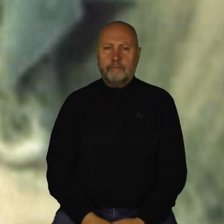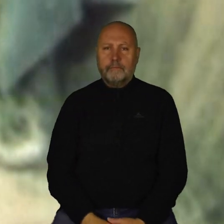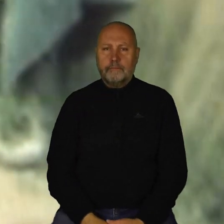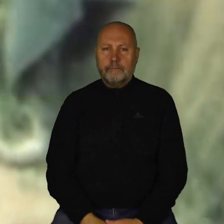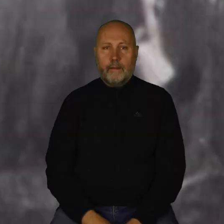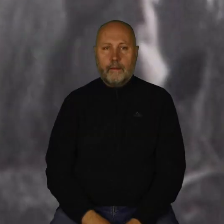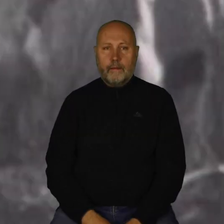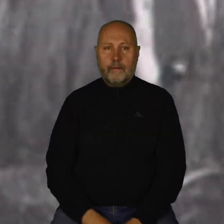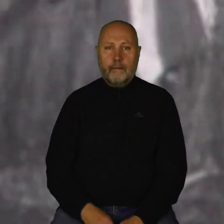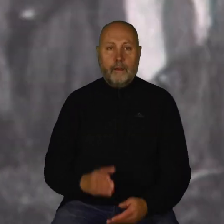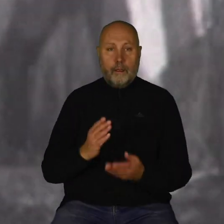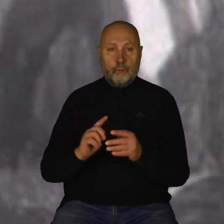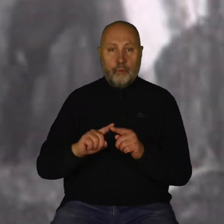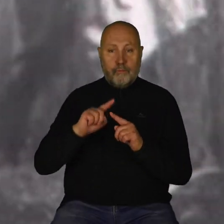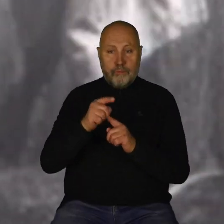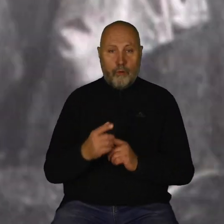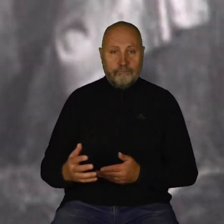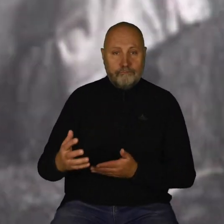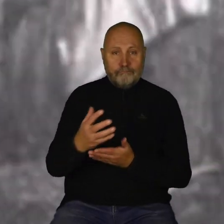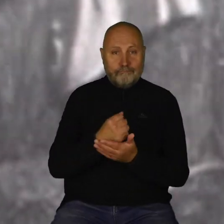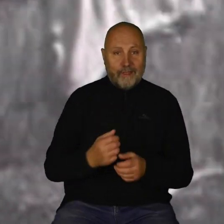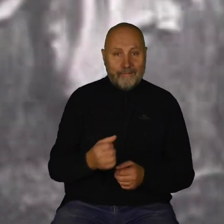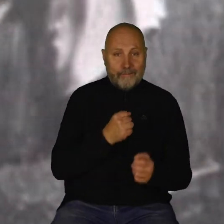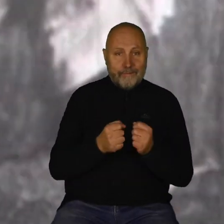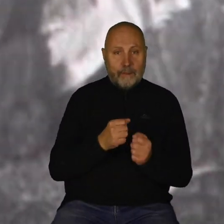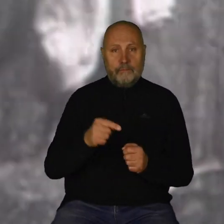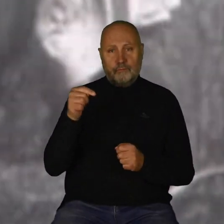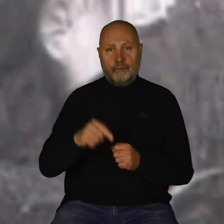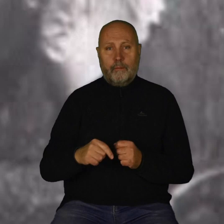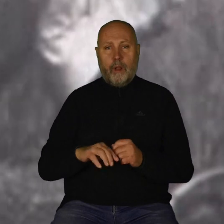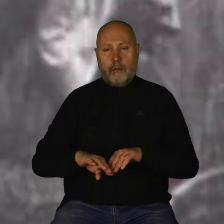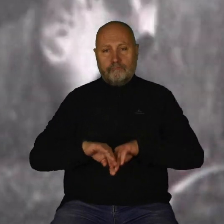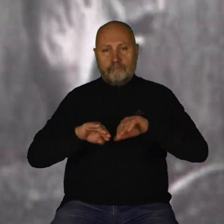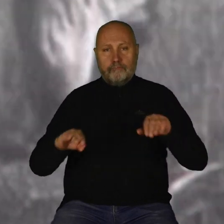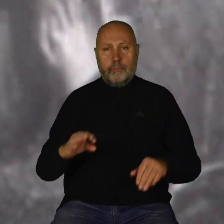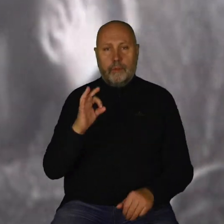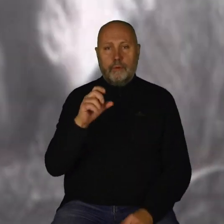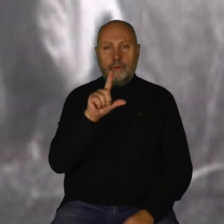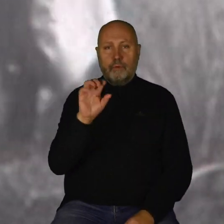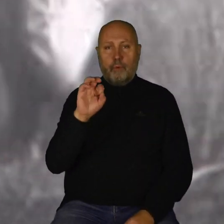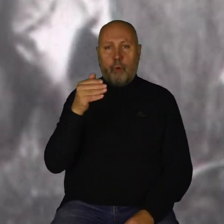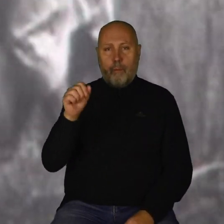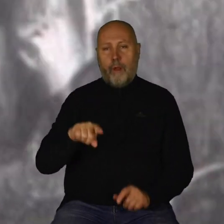czernie po wyrwaniu należało oddzielić słomę od